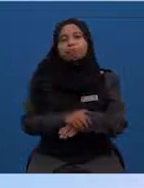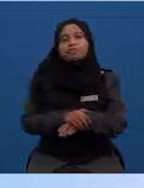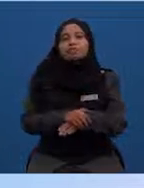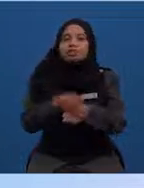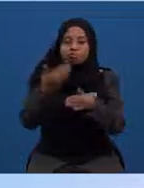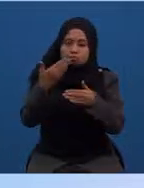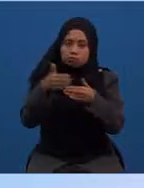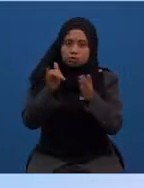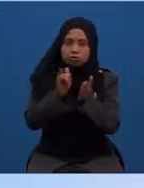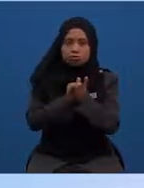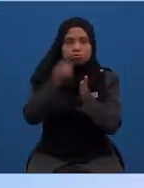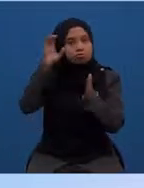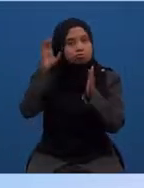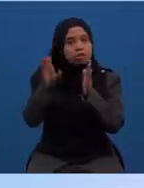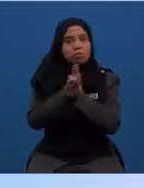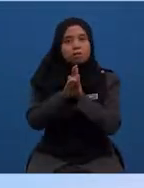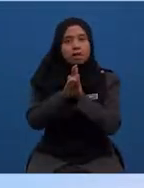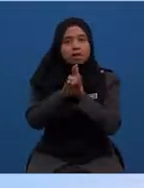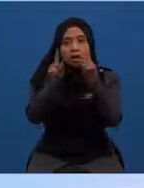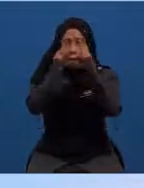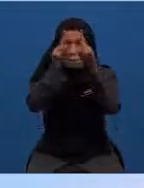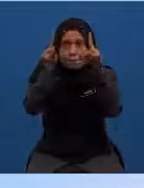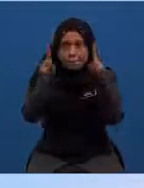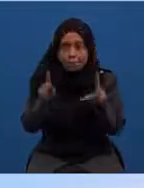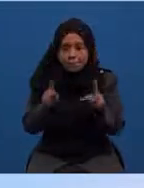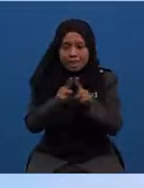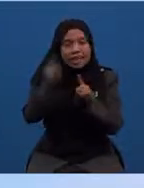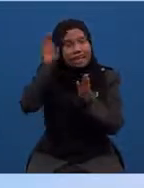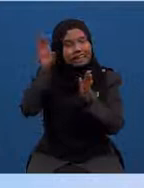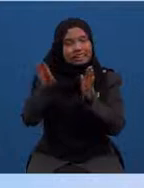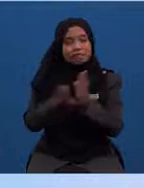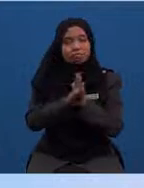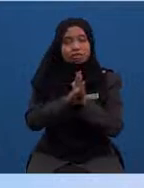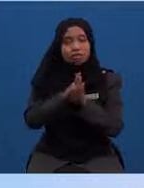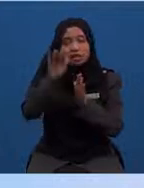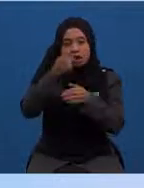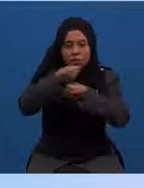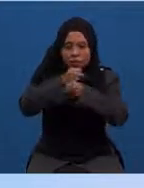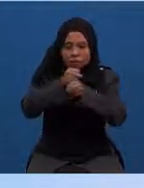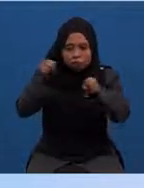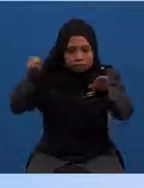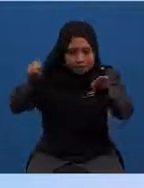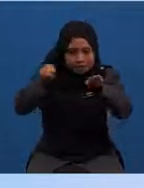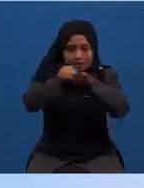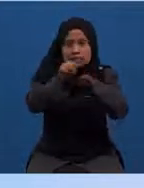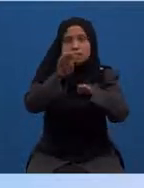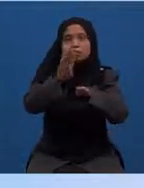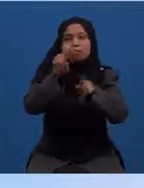Kemudian, gambar sebuah bingkai gambar yang berbentuk segi empat